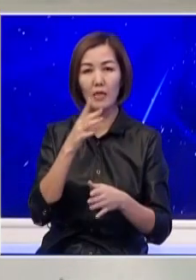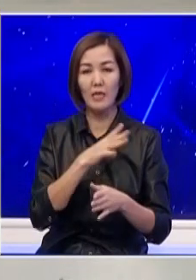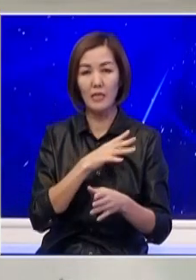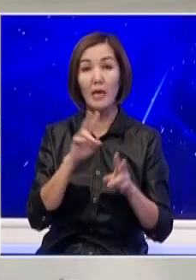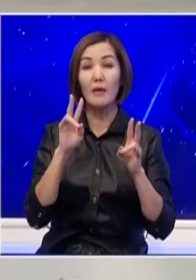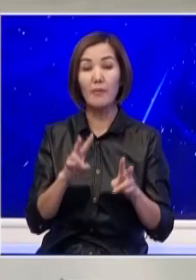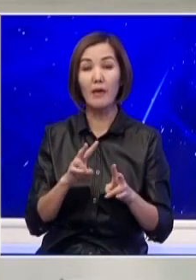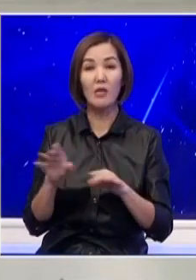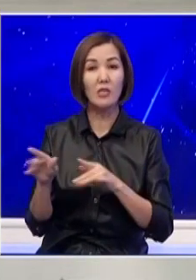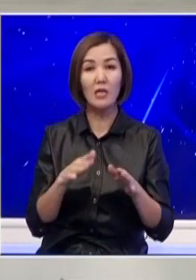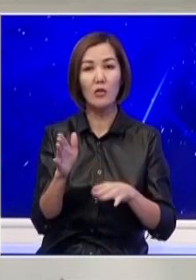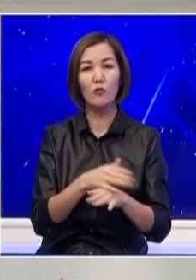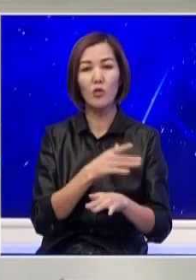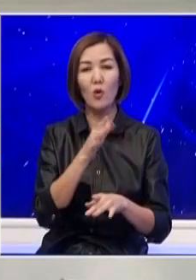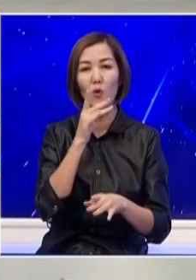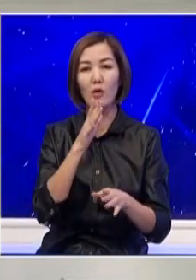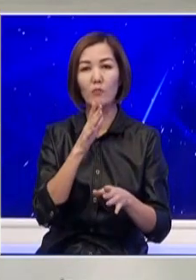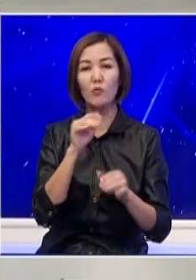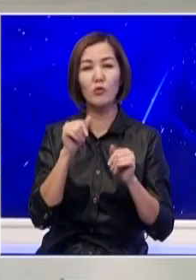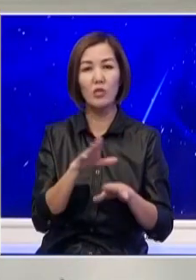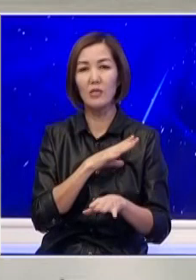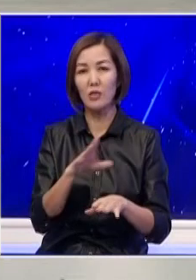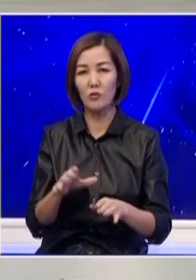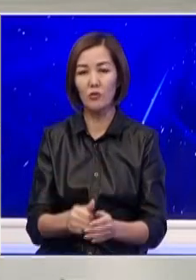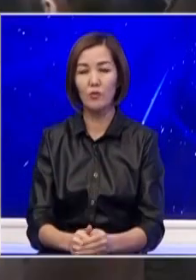Бірақ қажетті шаралар ұзақ уақыт бойы қабылданбай келеді.